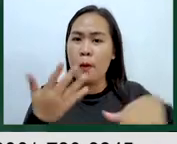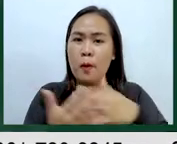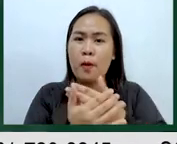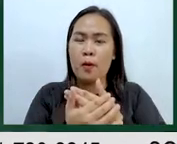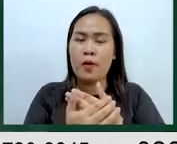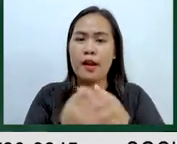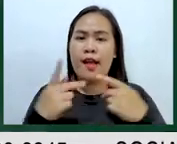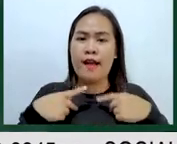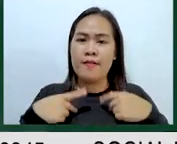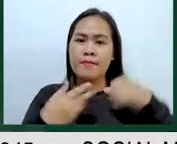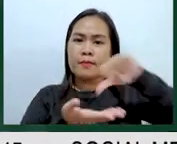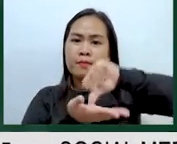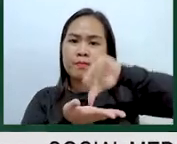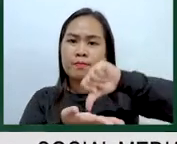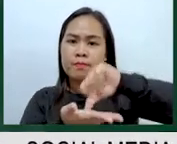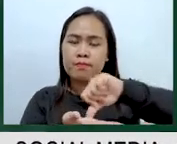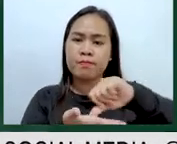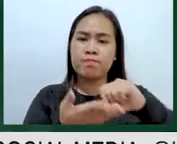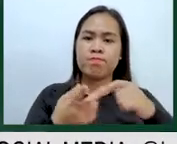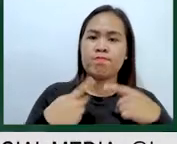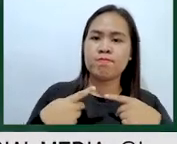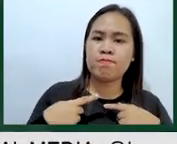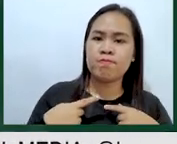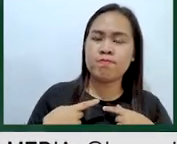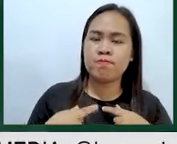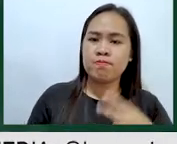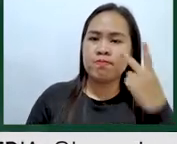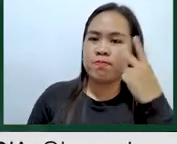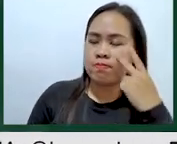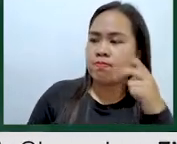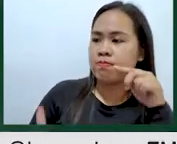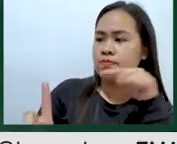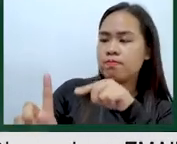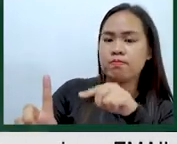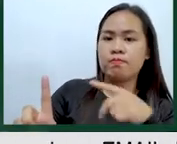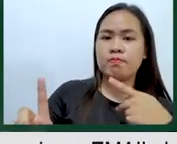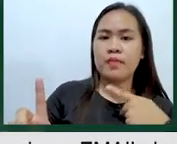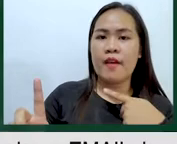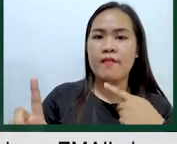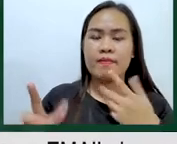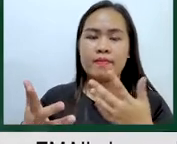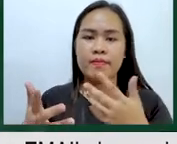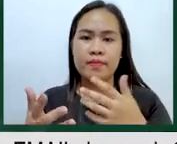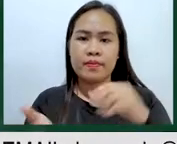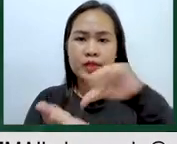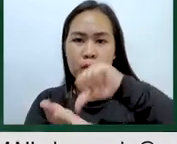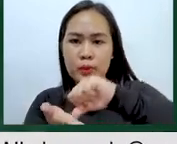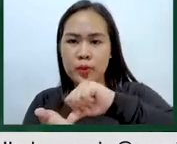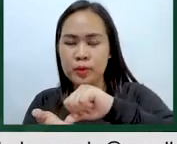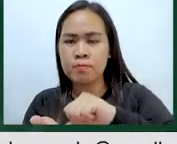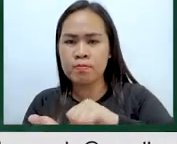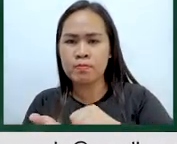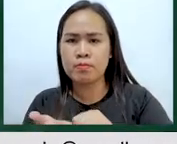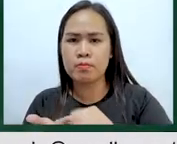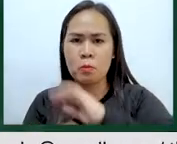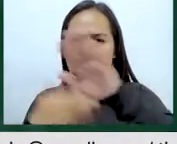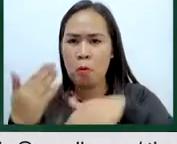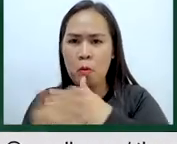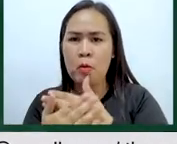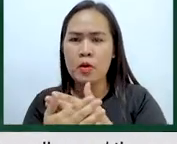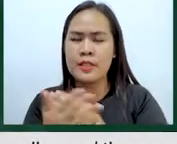lahat talaga ngayon nakikita ko naman na yan, may kanya-kanya silang dalang mga alcohol. Pag nakakita sila ng alcohol dispenser,